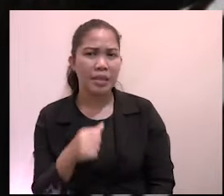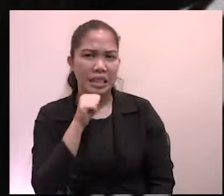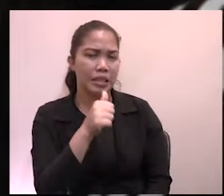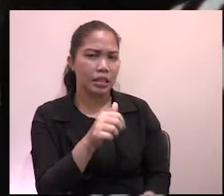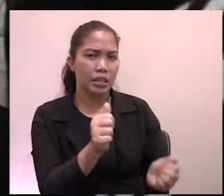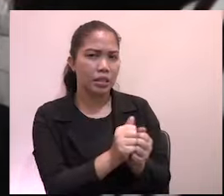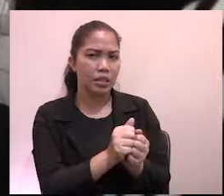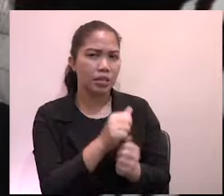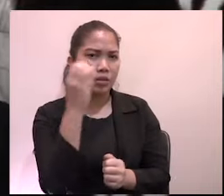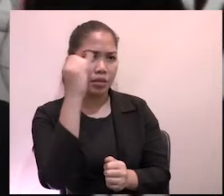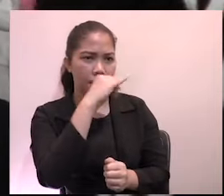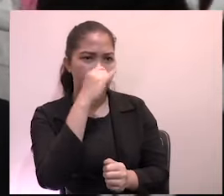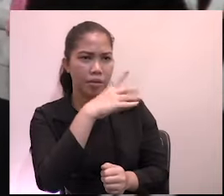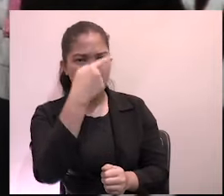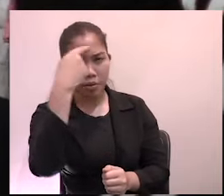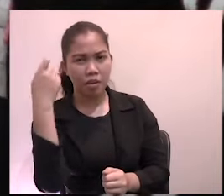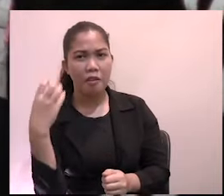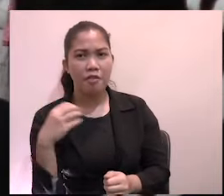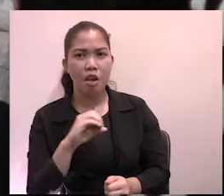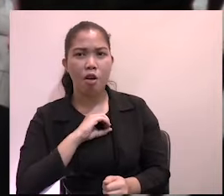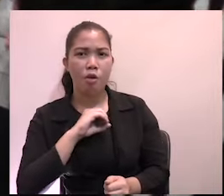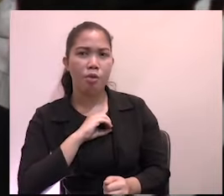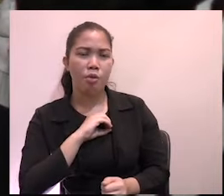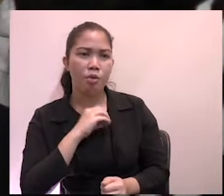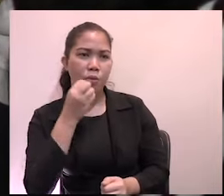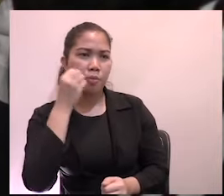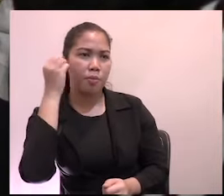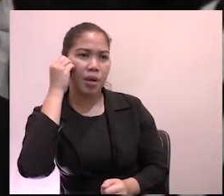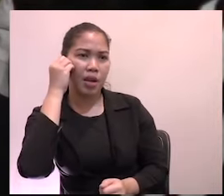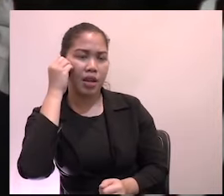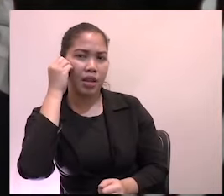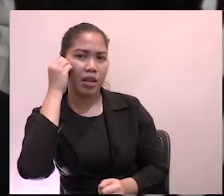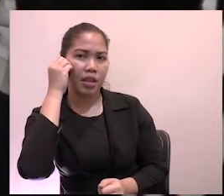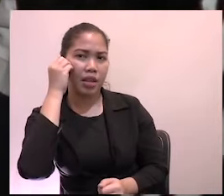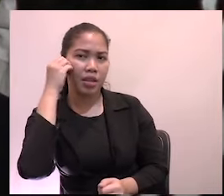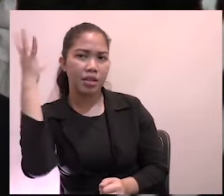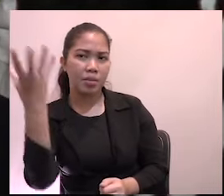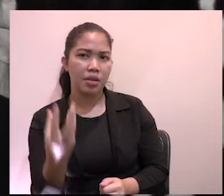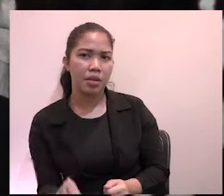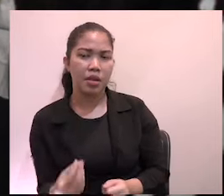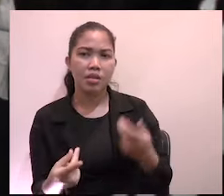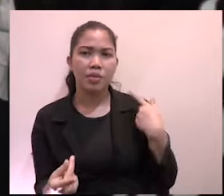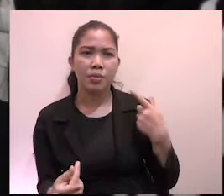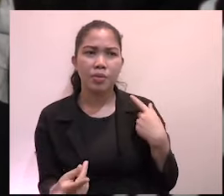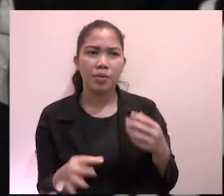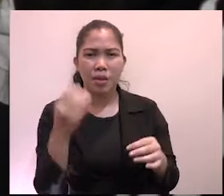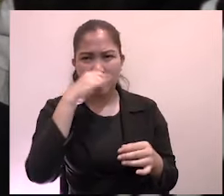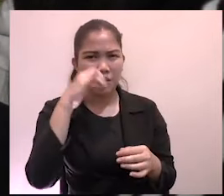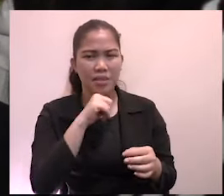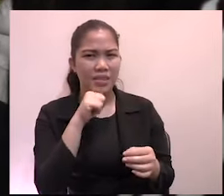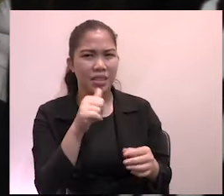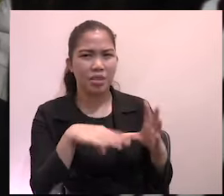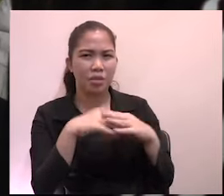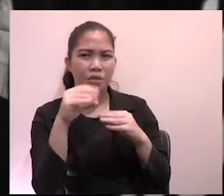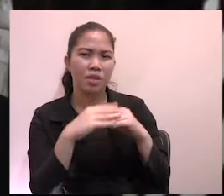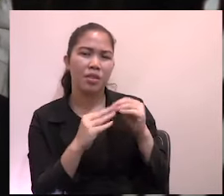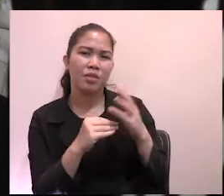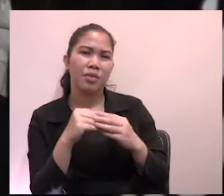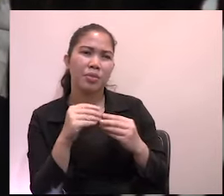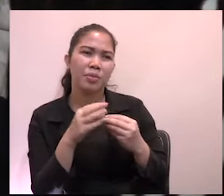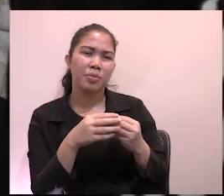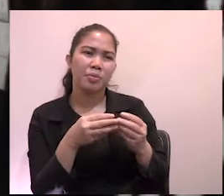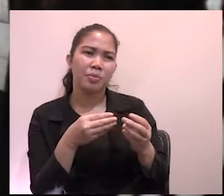pa Iloilo. Kasi may sarili naman po kami bahay sa Batangas eh. Sa Iloilo, makikitira po kami doon. Tapos hindi po ako komportable doon dahil hindi ko po gusto